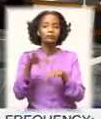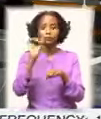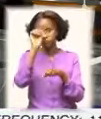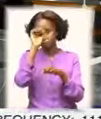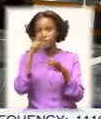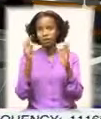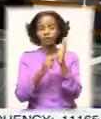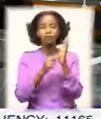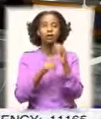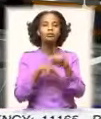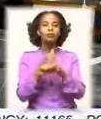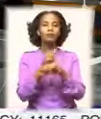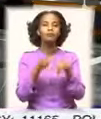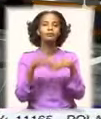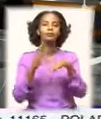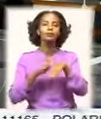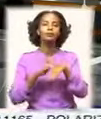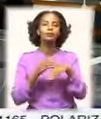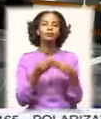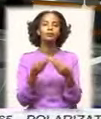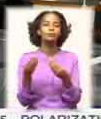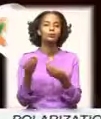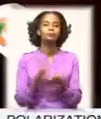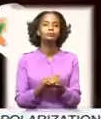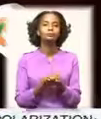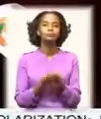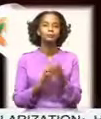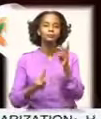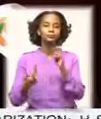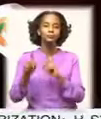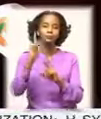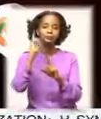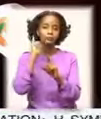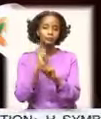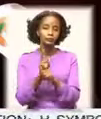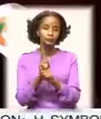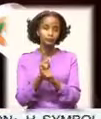ለህግ አሳልፎ እንዲሰጥም ጥሪ አቅርቧል። ህዝቡም በአግባቡ